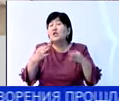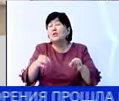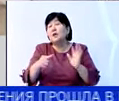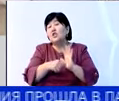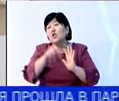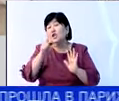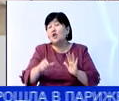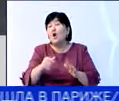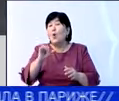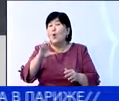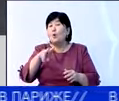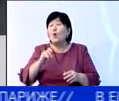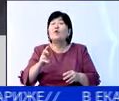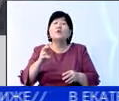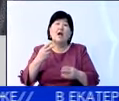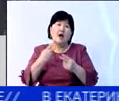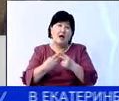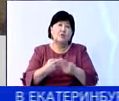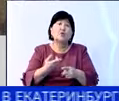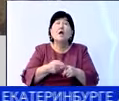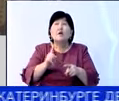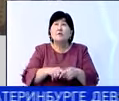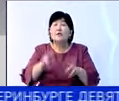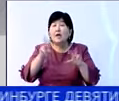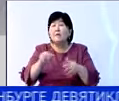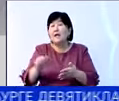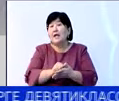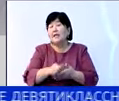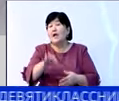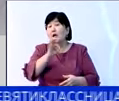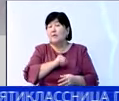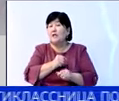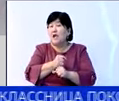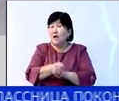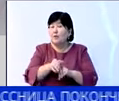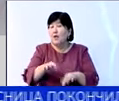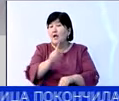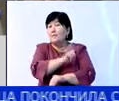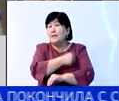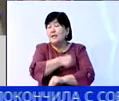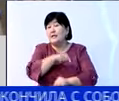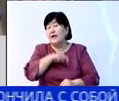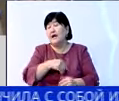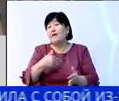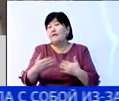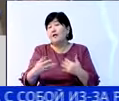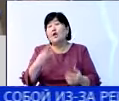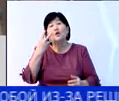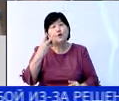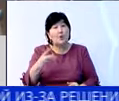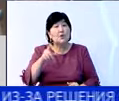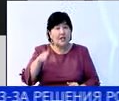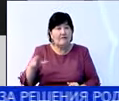6 человек условно осуждены. Кроме того, рассмотрены материалы о применении принудительных мер медицинского характера в отношении 3